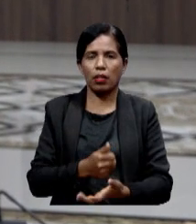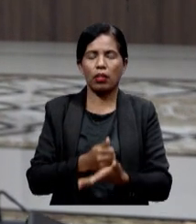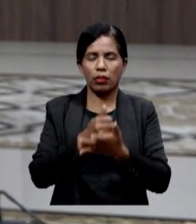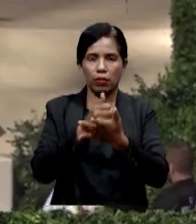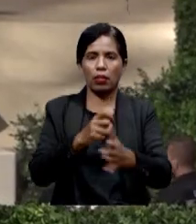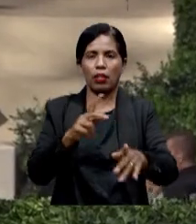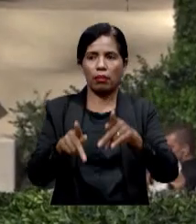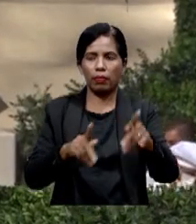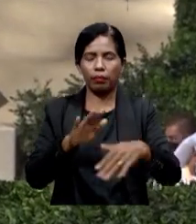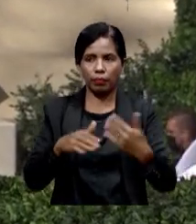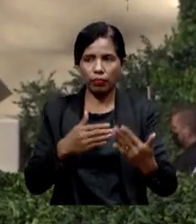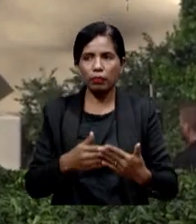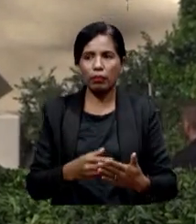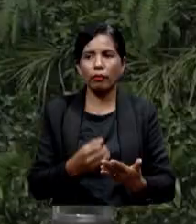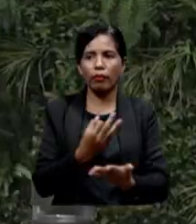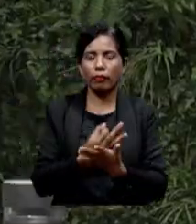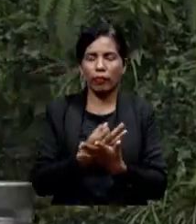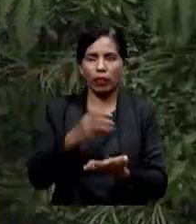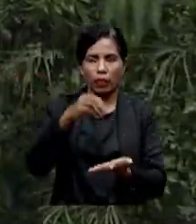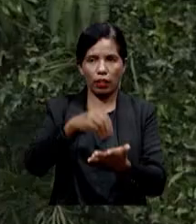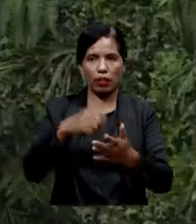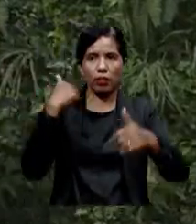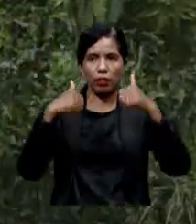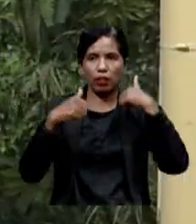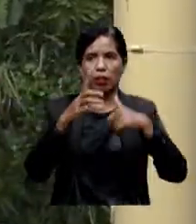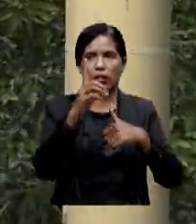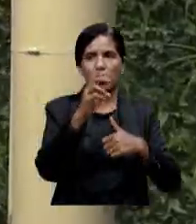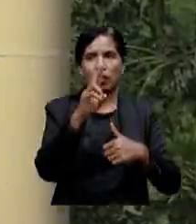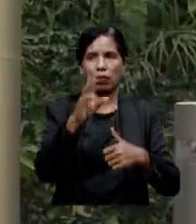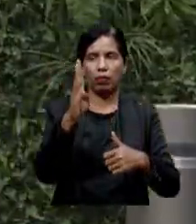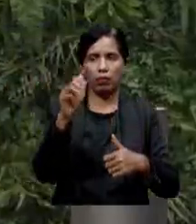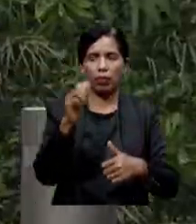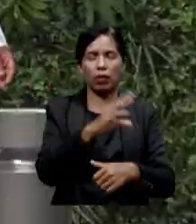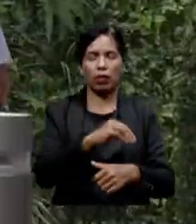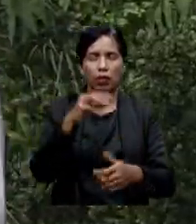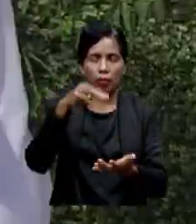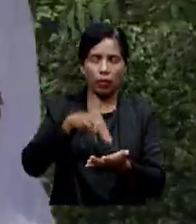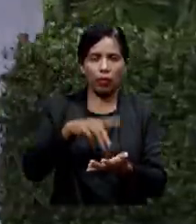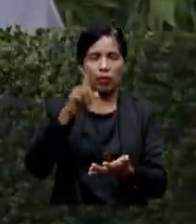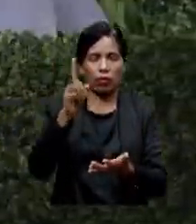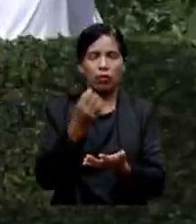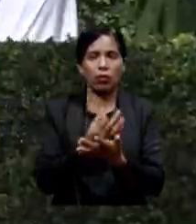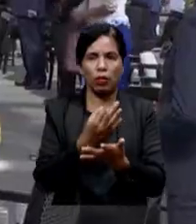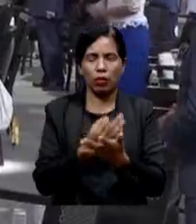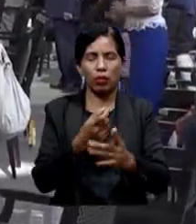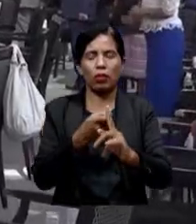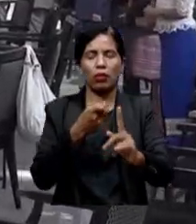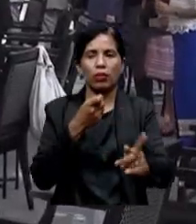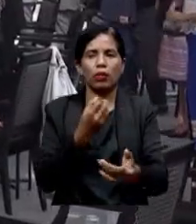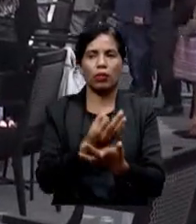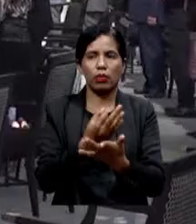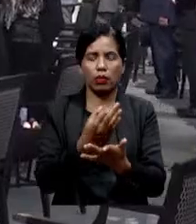bawe. Orçamento nebe aloca ba atividade Expo Dubai, ho montante milhão ida resin, husi orçamento ida ne, mai husi